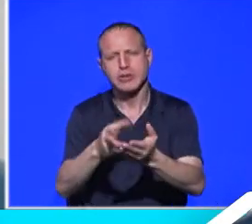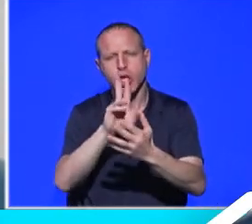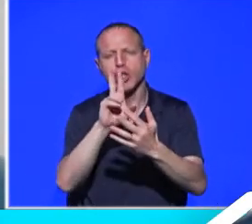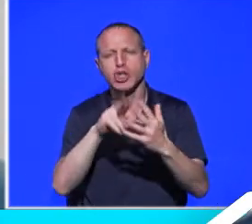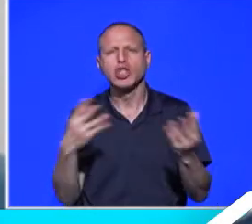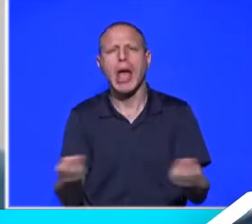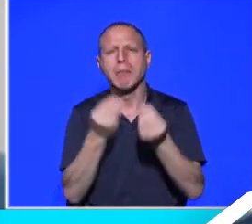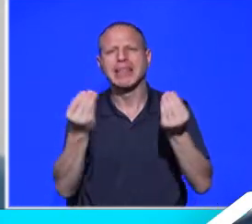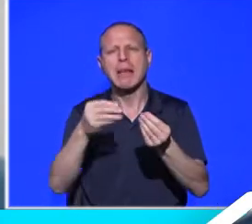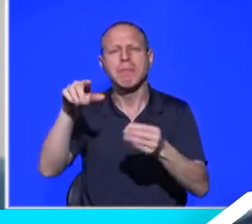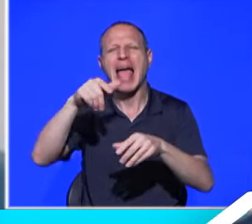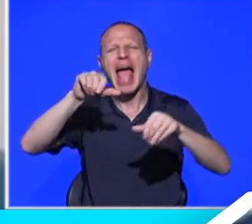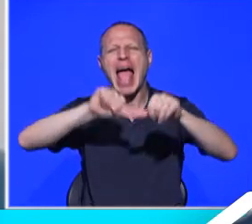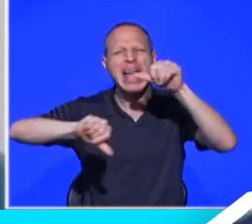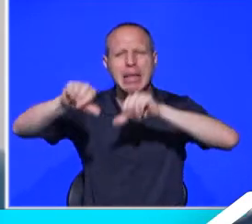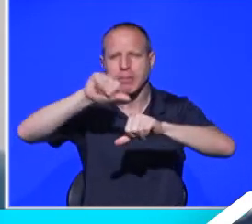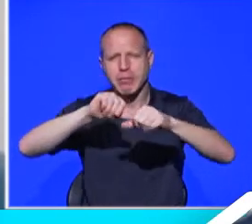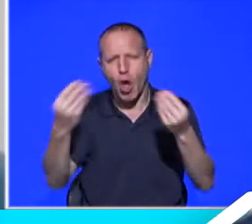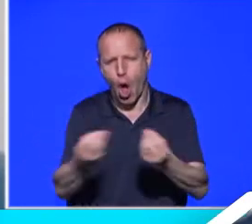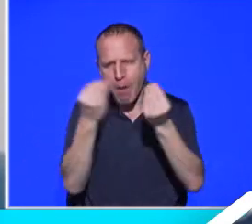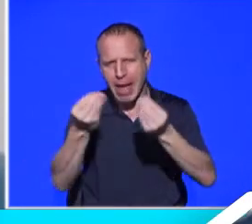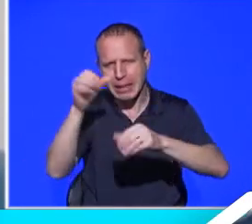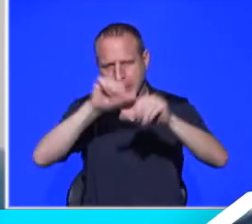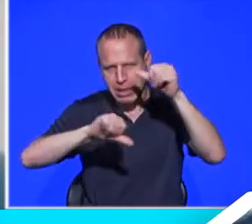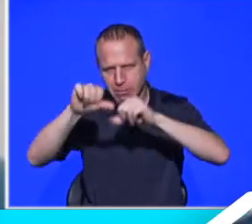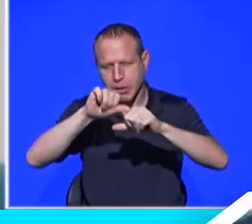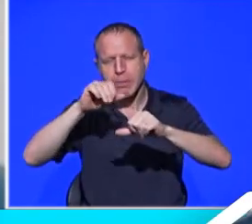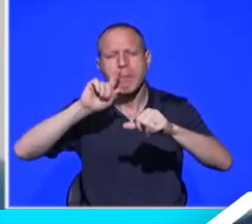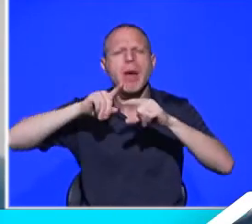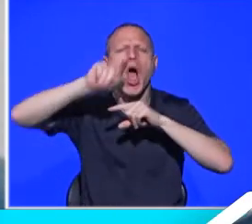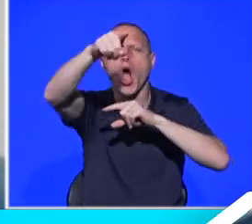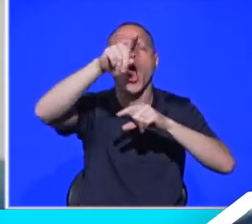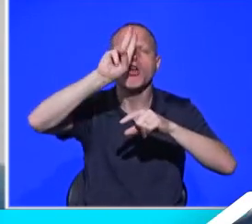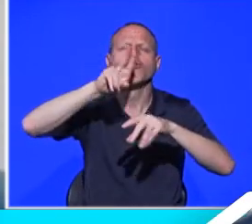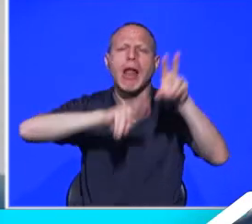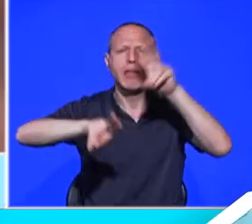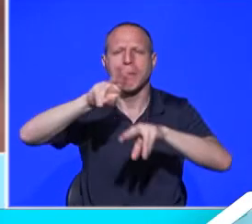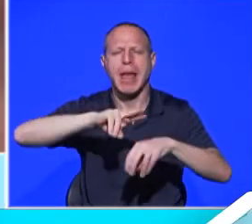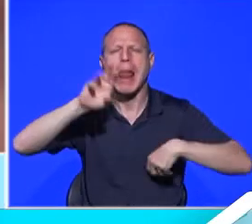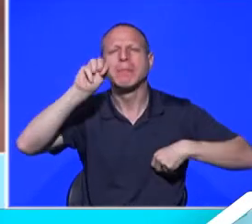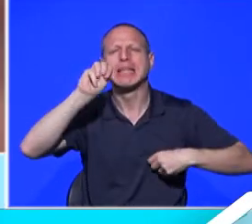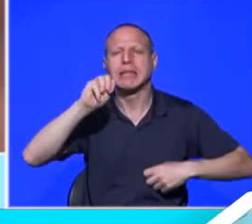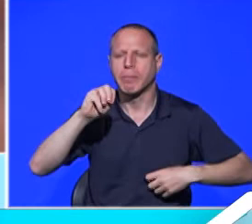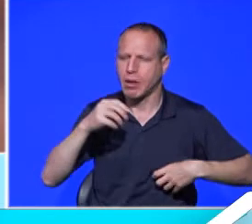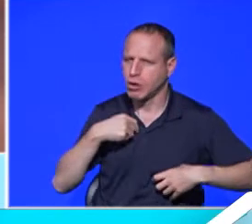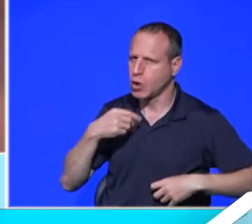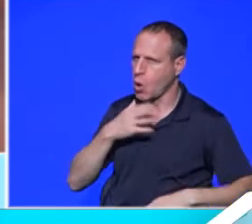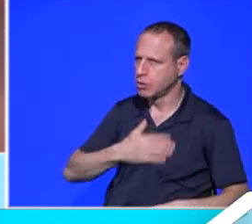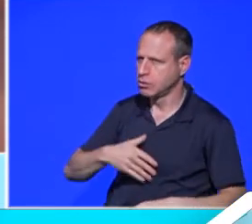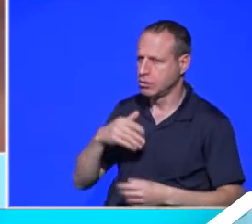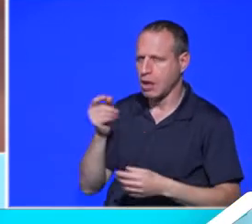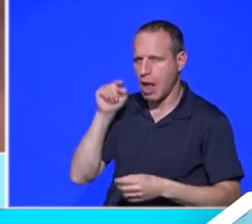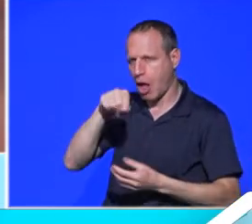במרחק רב מהחוף ובעומקים מסוימים, אפשר לטפל בחומרים כימיים שנקראים דיספרסנטים, מי שרוצה... רגע, אז בוא, אני רוצה לגשת כבר להמשך של